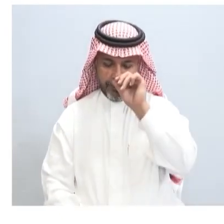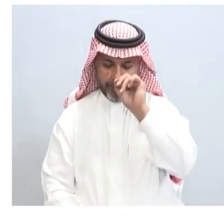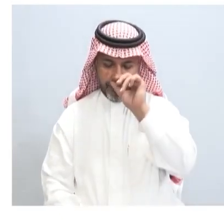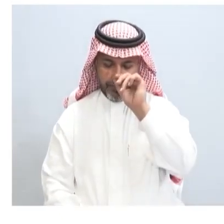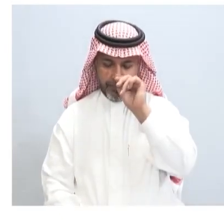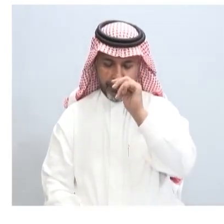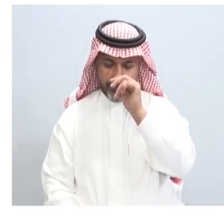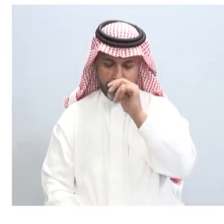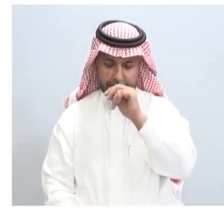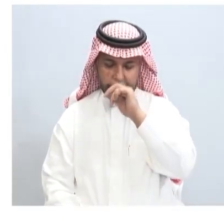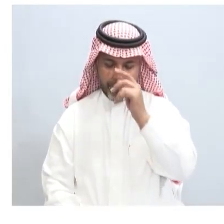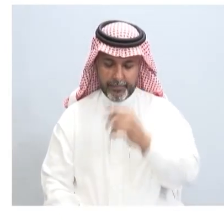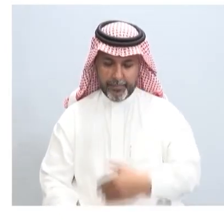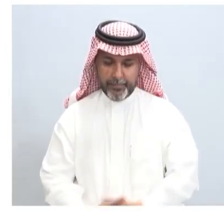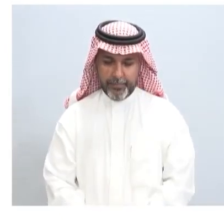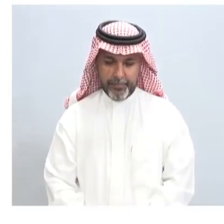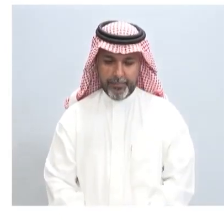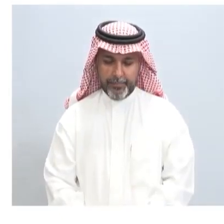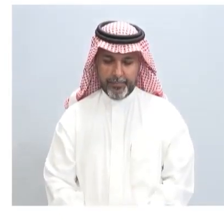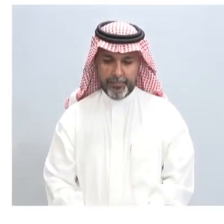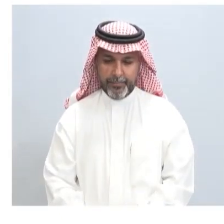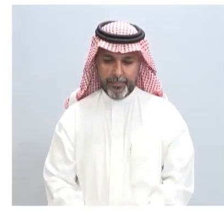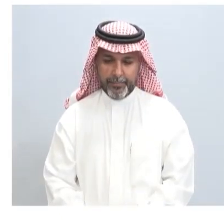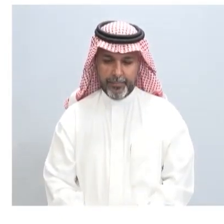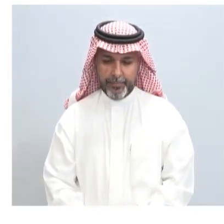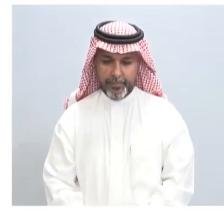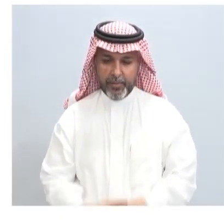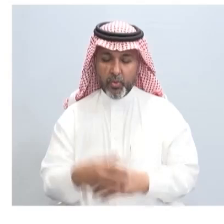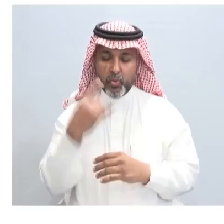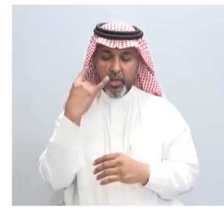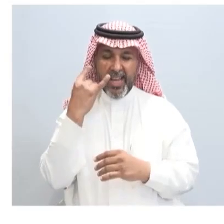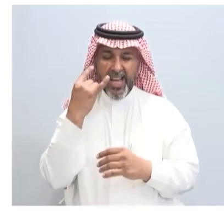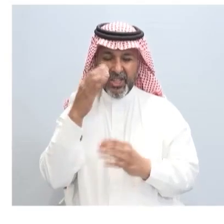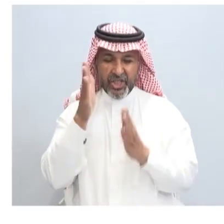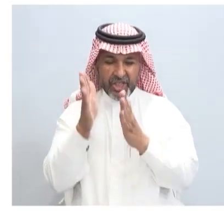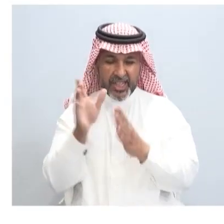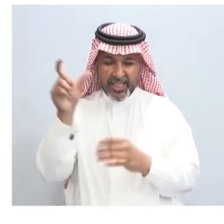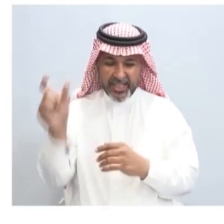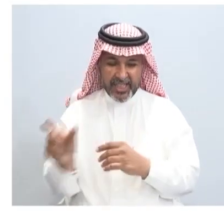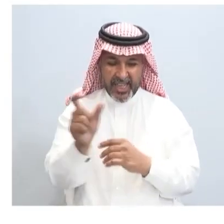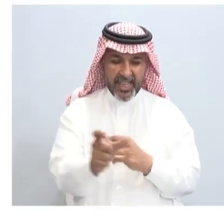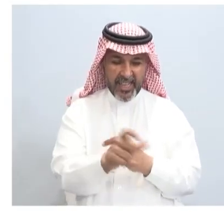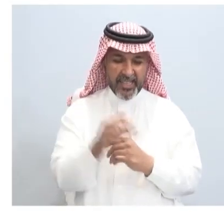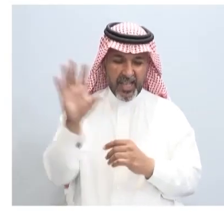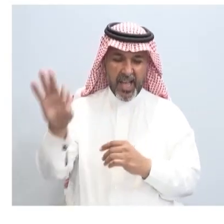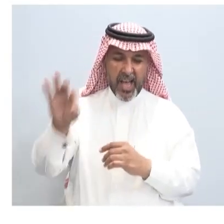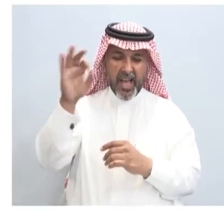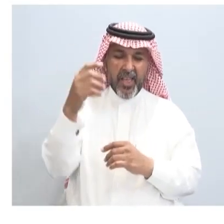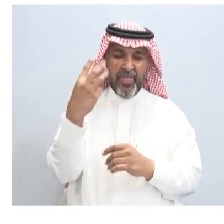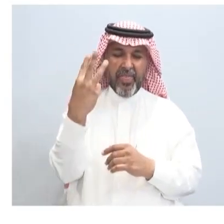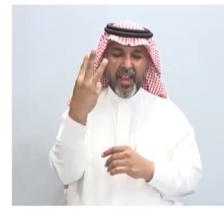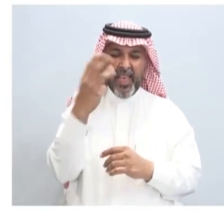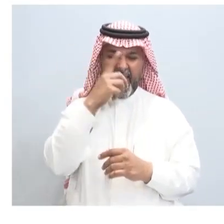عدد عناصر فضاء العينه ففي الحاله العامه انا عندي ع اعضاء عشره اعضاء ابغى اختار منهم